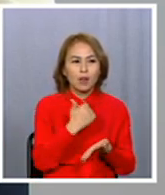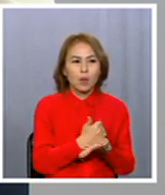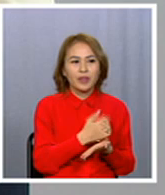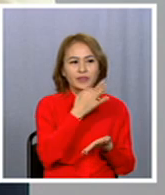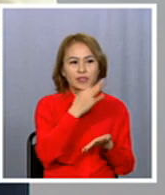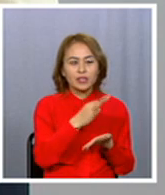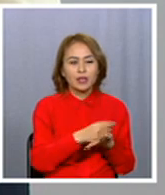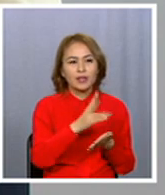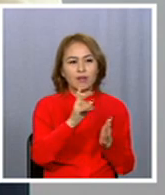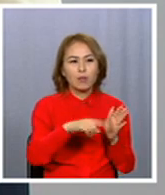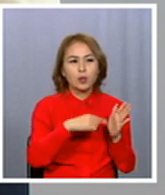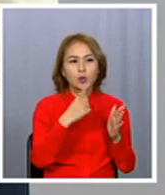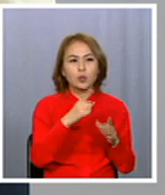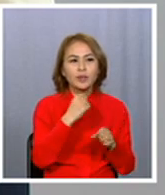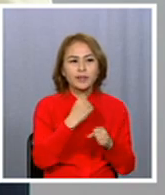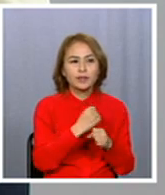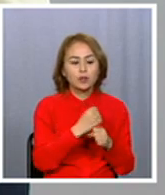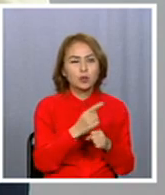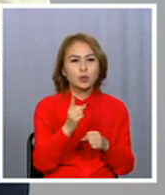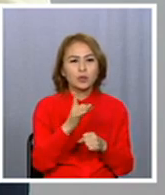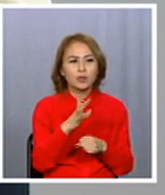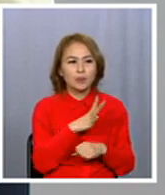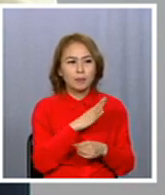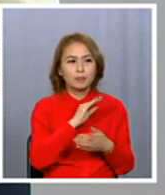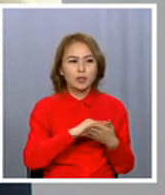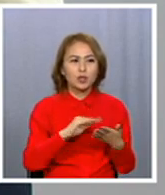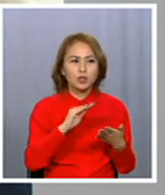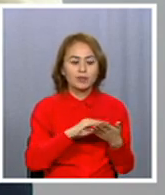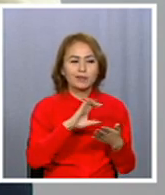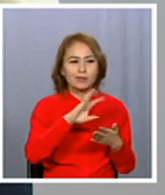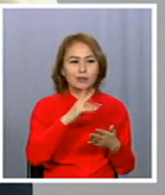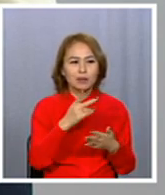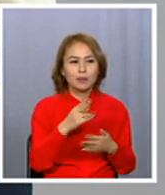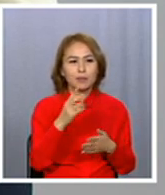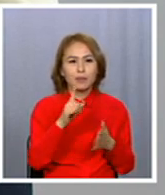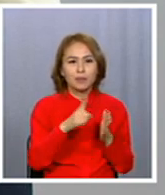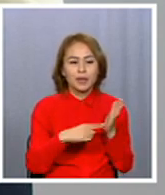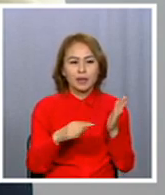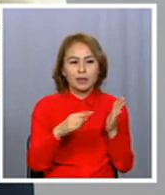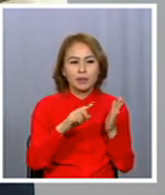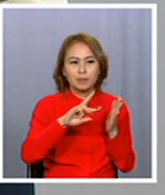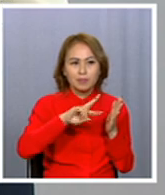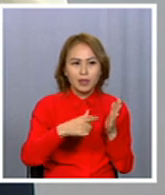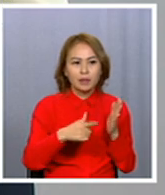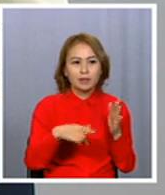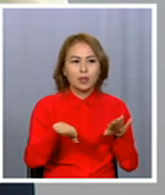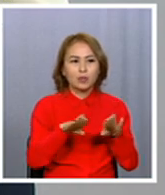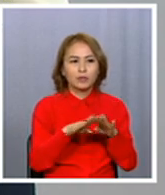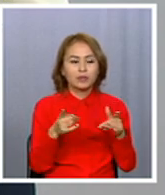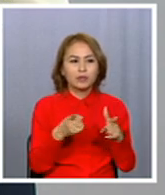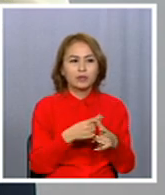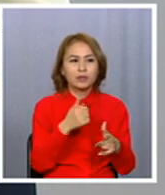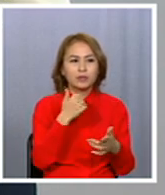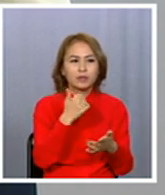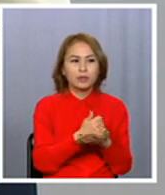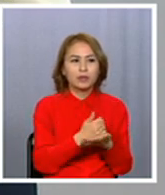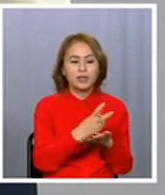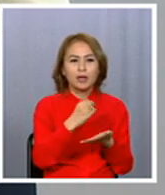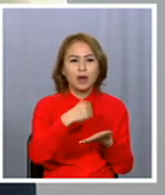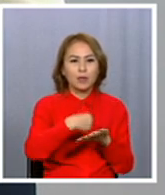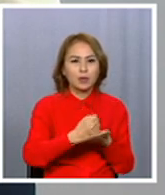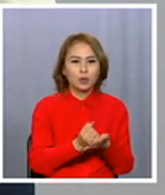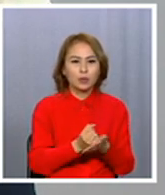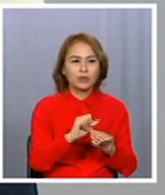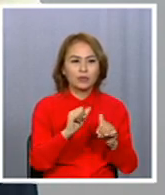на вопросы «что делать, что сделать», то пишется «ця» с мягким знаком. Такие глаголы стоят в неопределенной